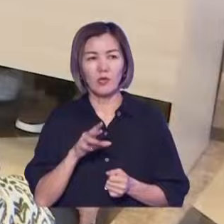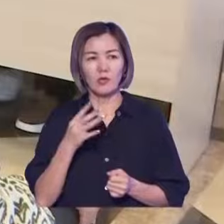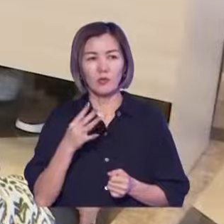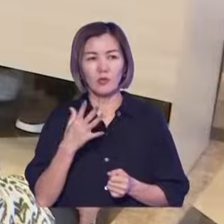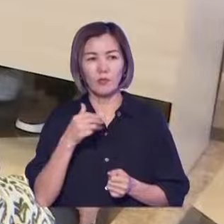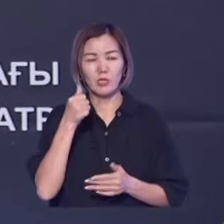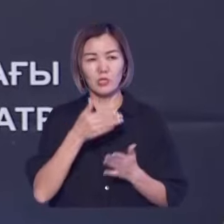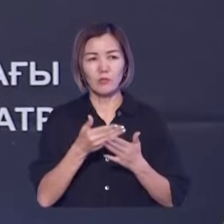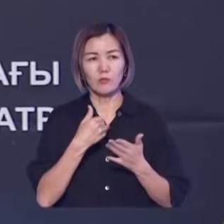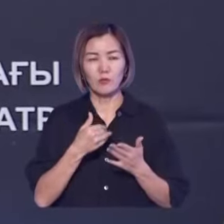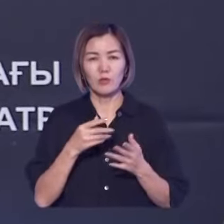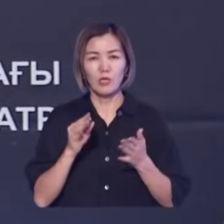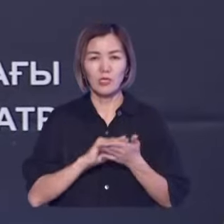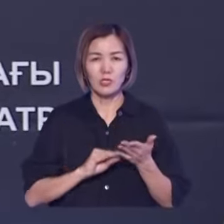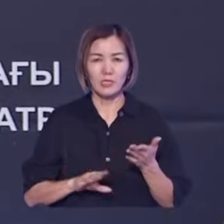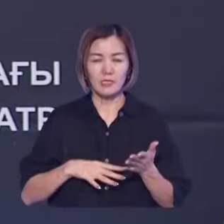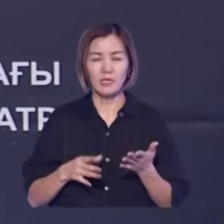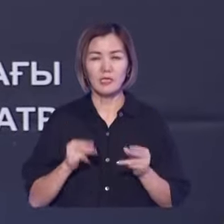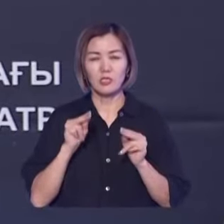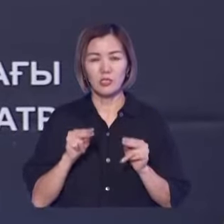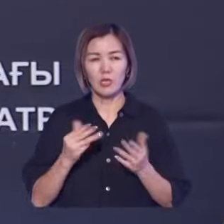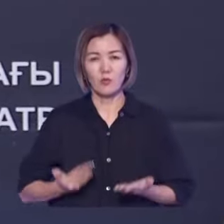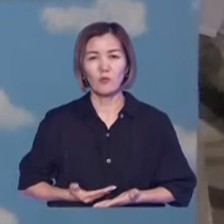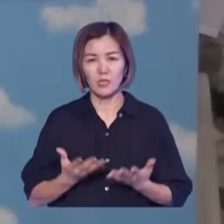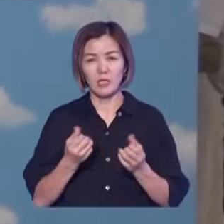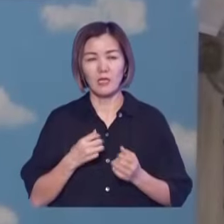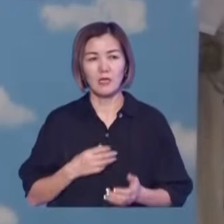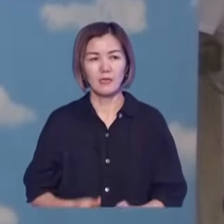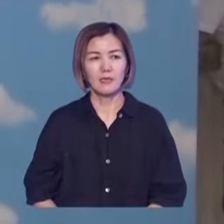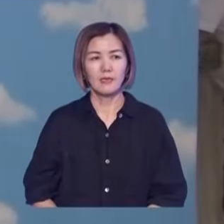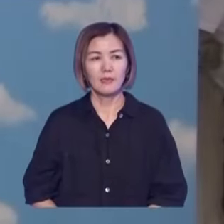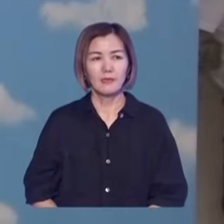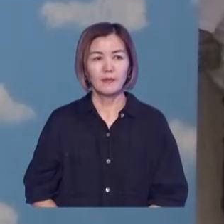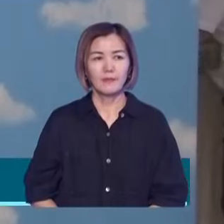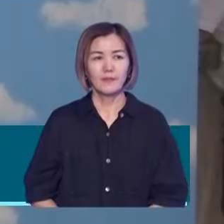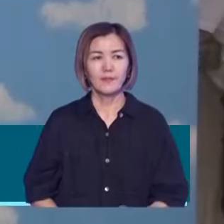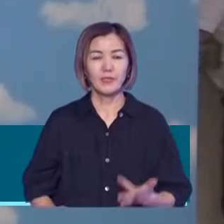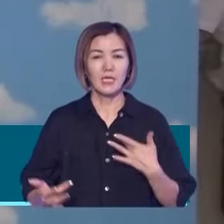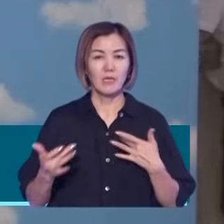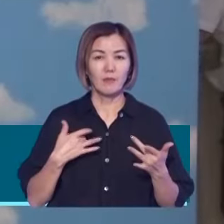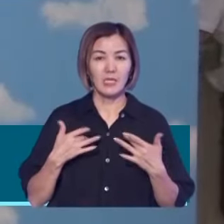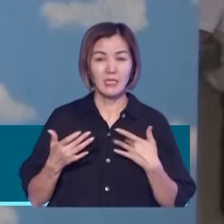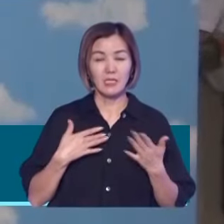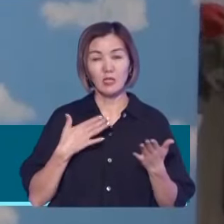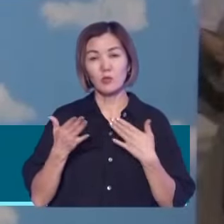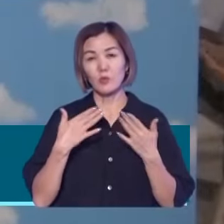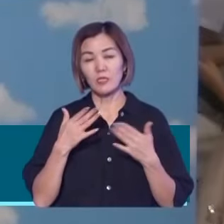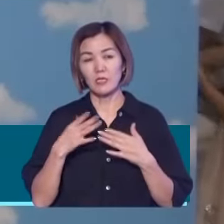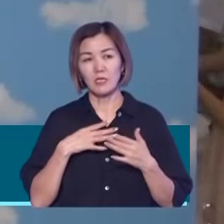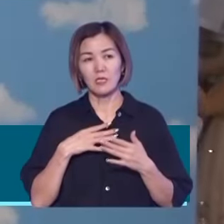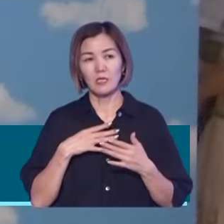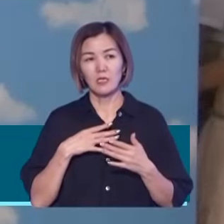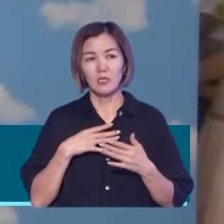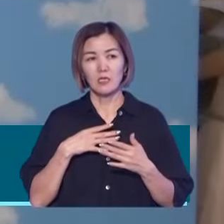4-5 жыл бұрын жазыпты. Пьеса шынайы оқиғаға негізделген. Мен репетиция кезінде сөйлескен кезде актерлар көбінесе сұрайды, бұл